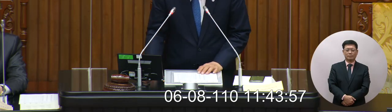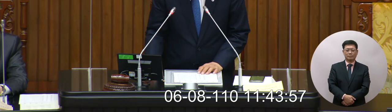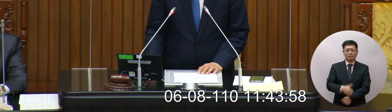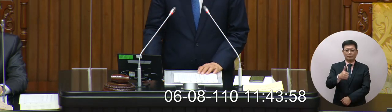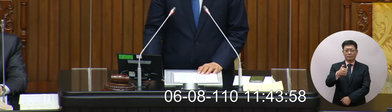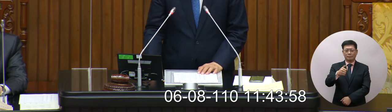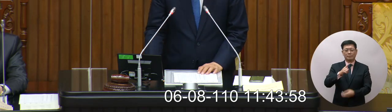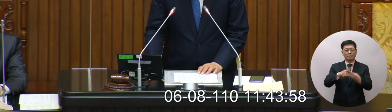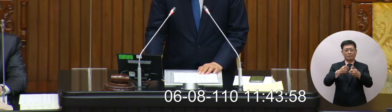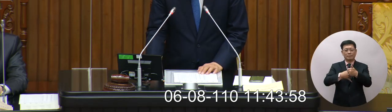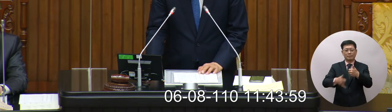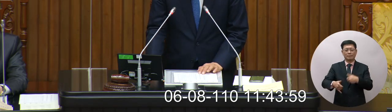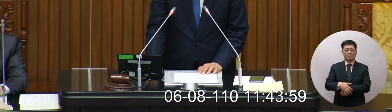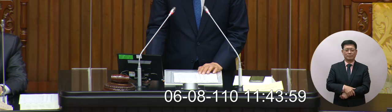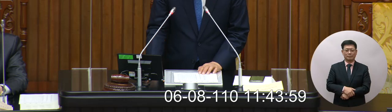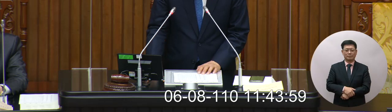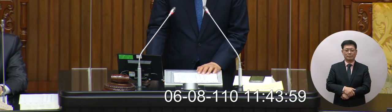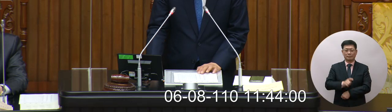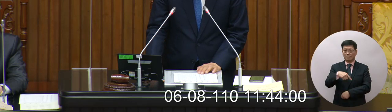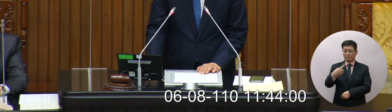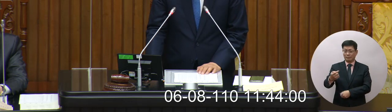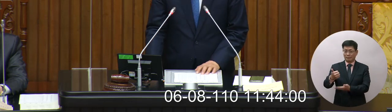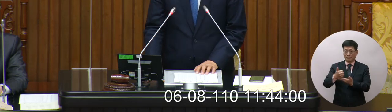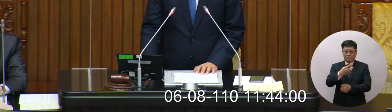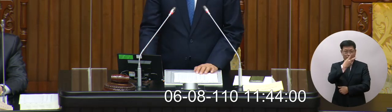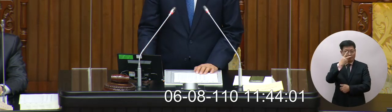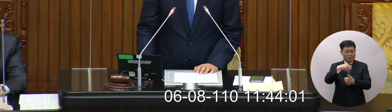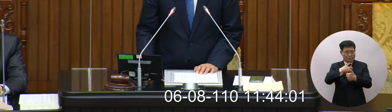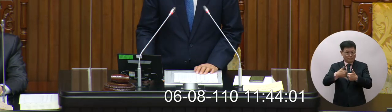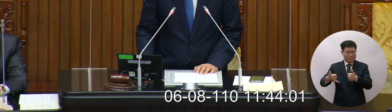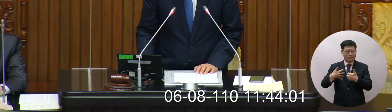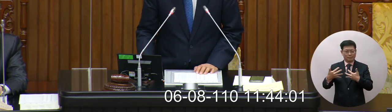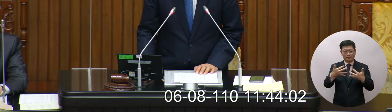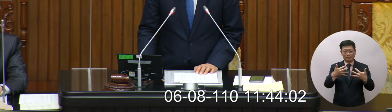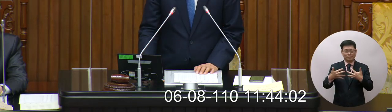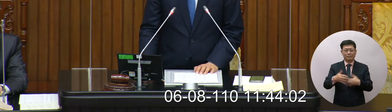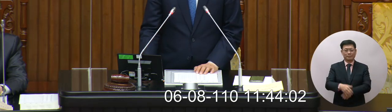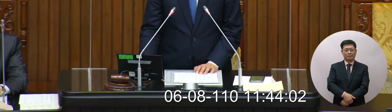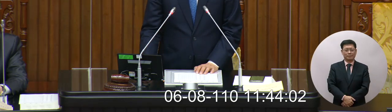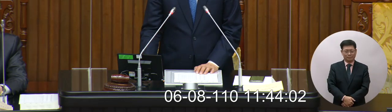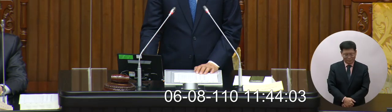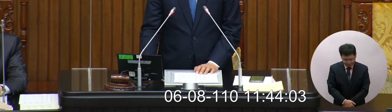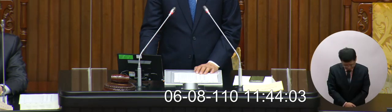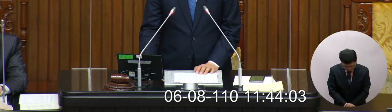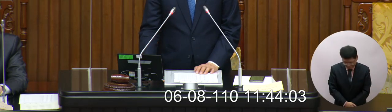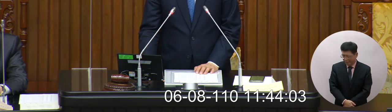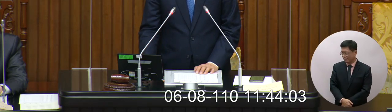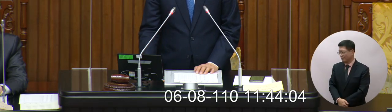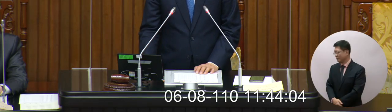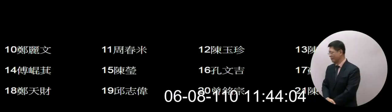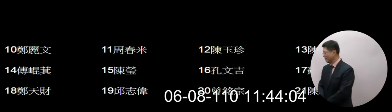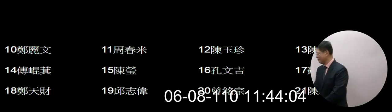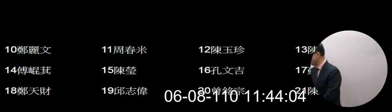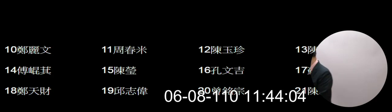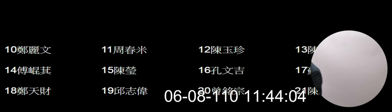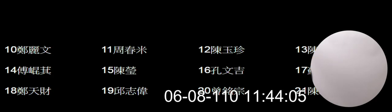谢谢王委员，继续请赖委员相连咨询。